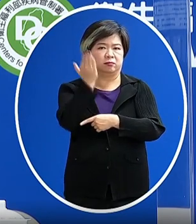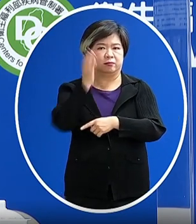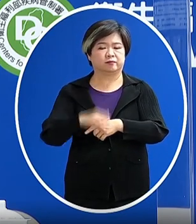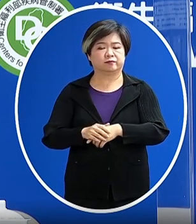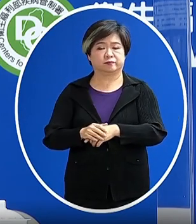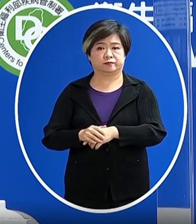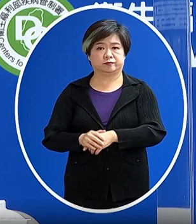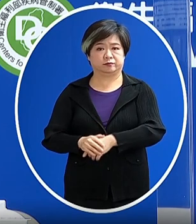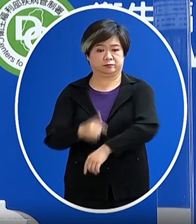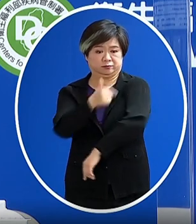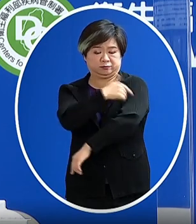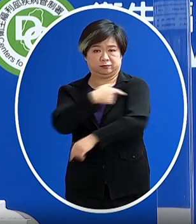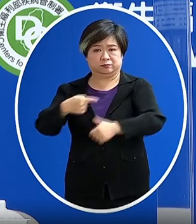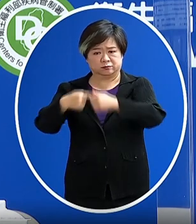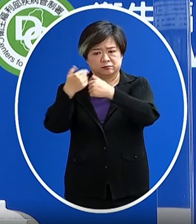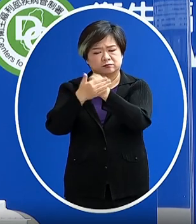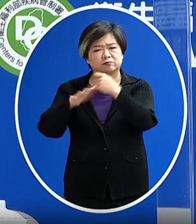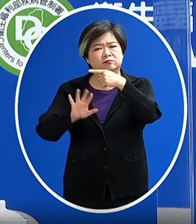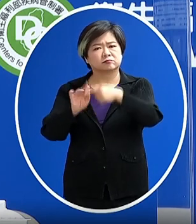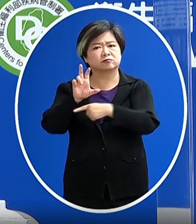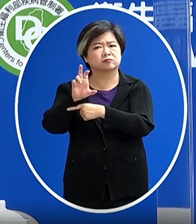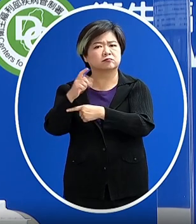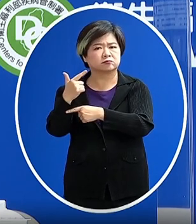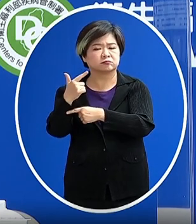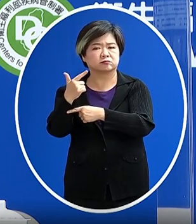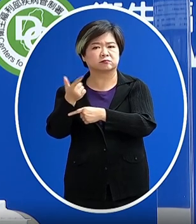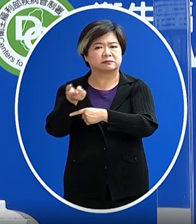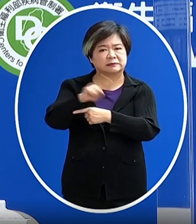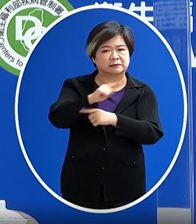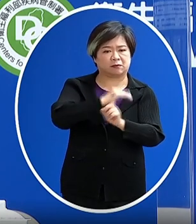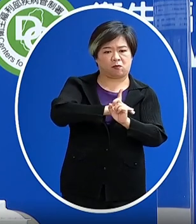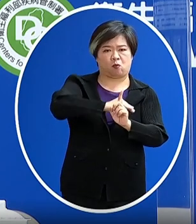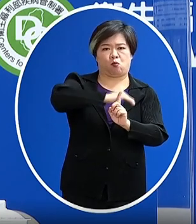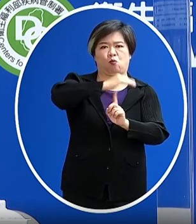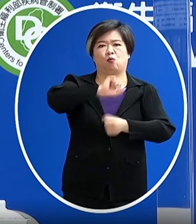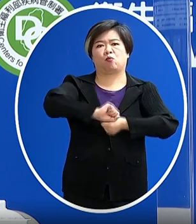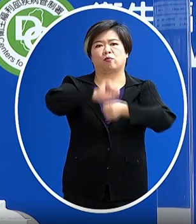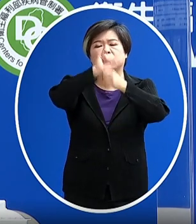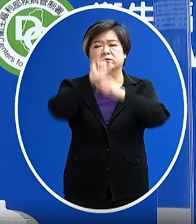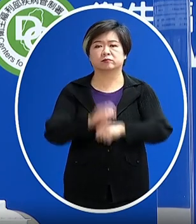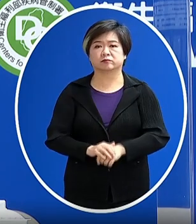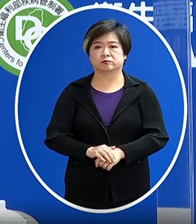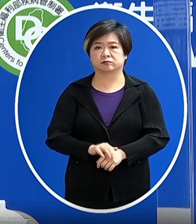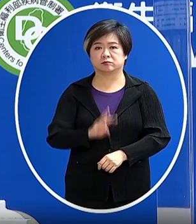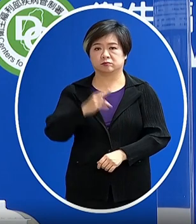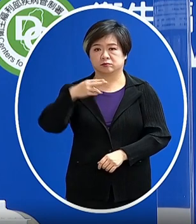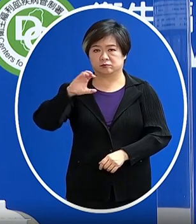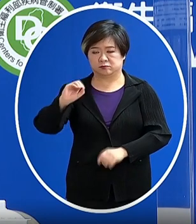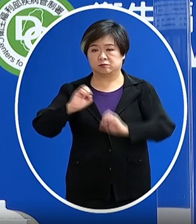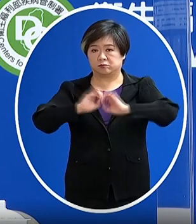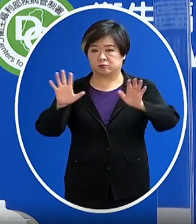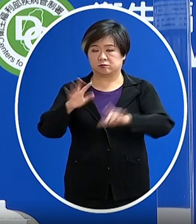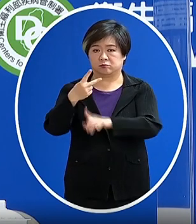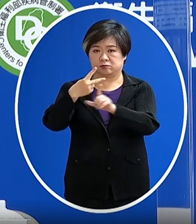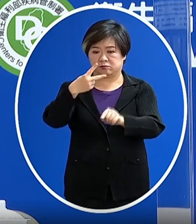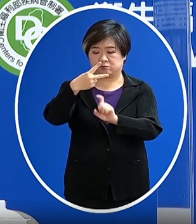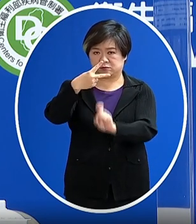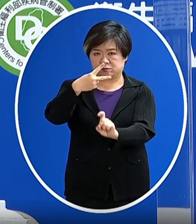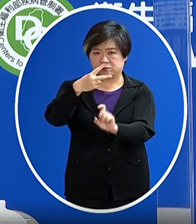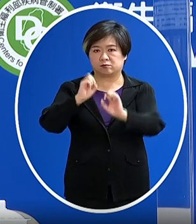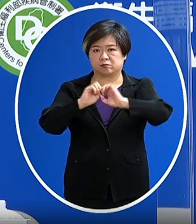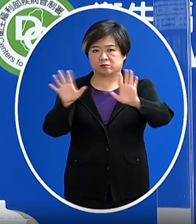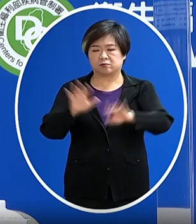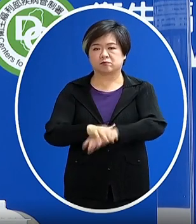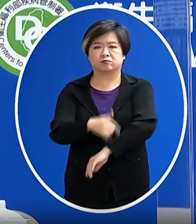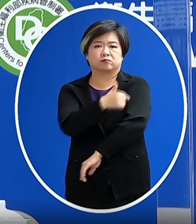到76%。那所以 WHO 哈 ，WHO 也哈也有讲说，2月10日它公布这 A G